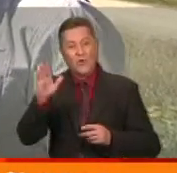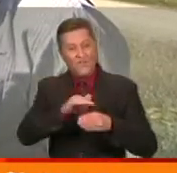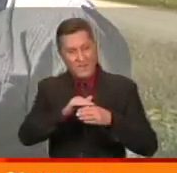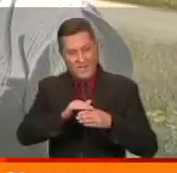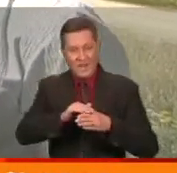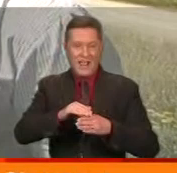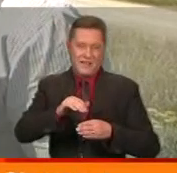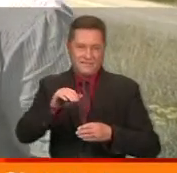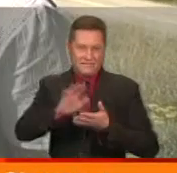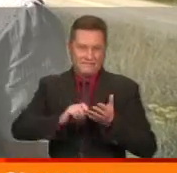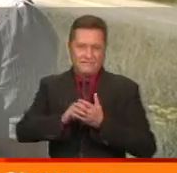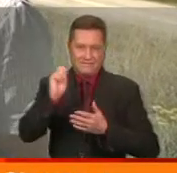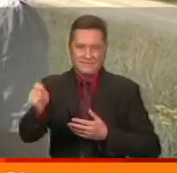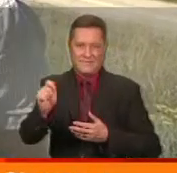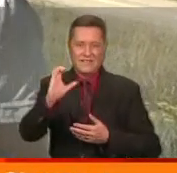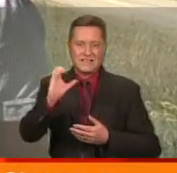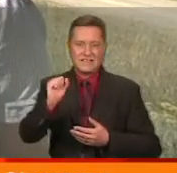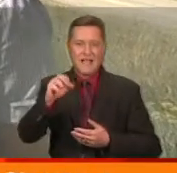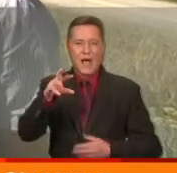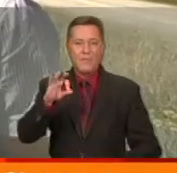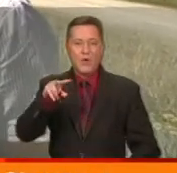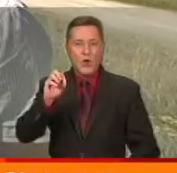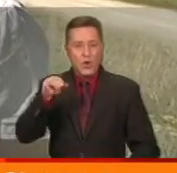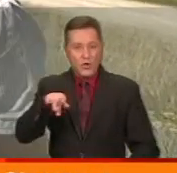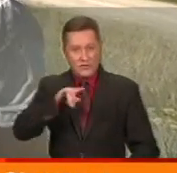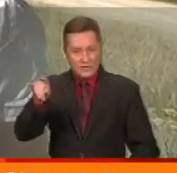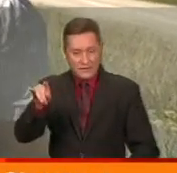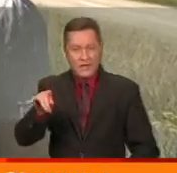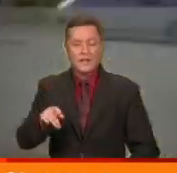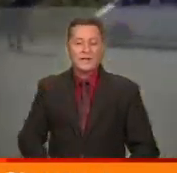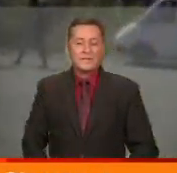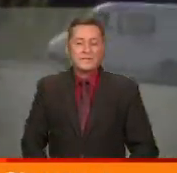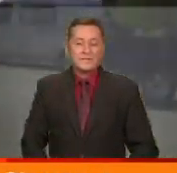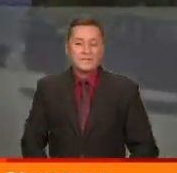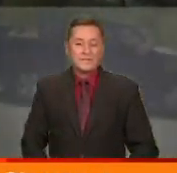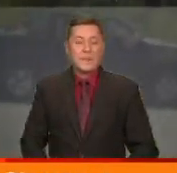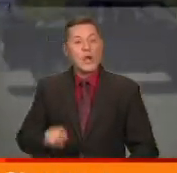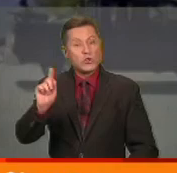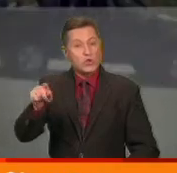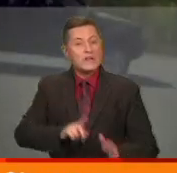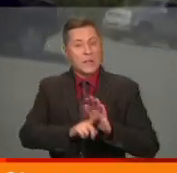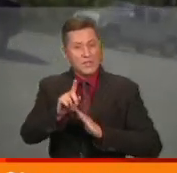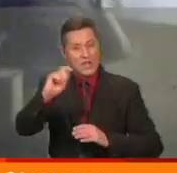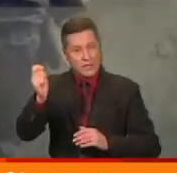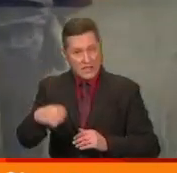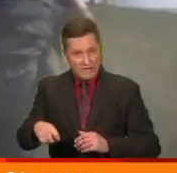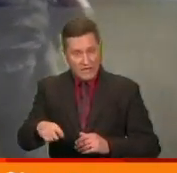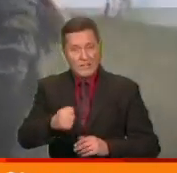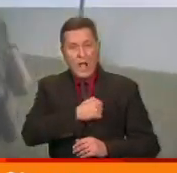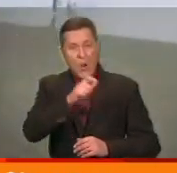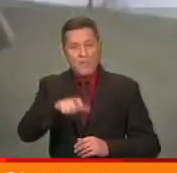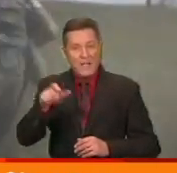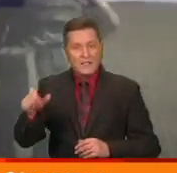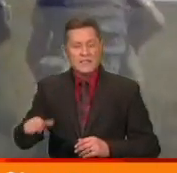що самоліт не летить, тому що його завжди треба було підтримувати. Тоді, на початку війни, бійців батальйону